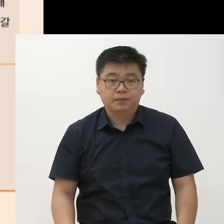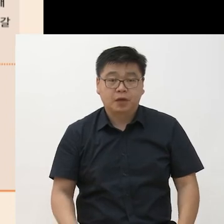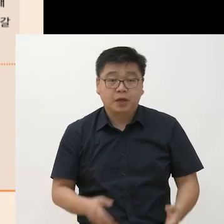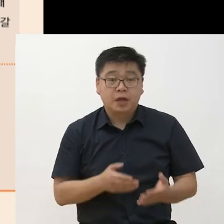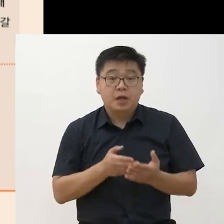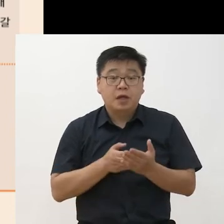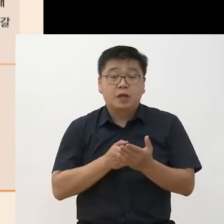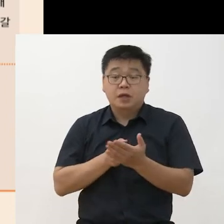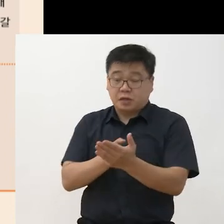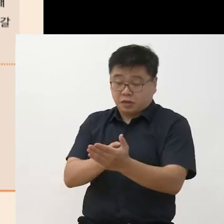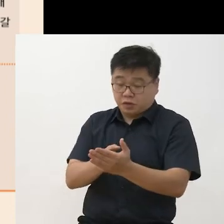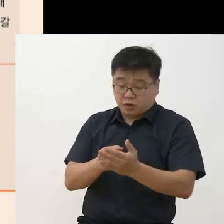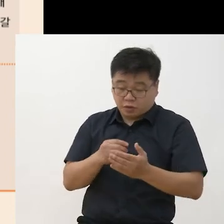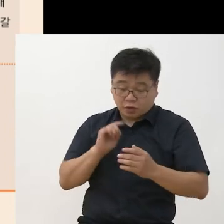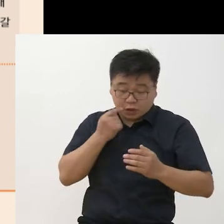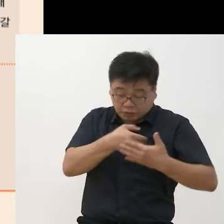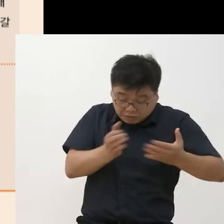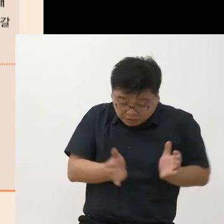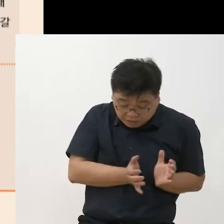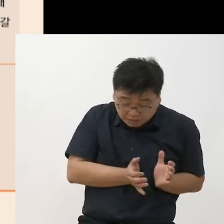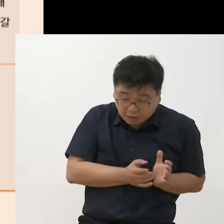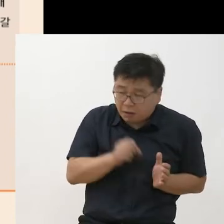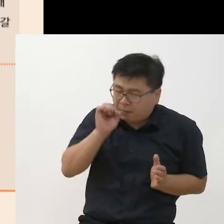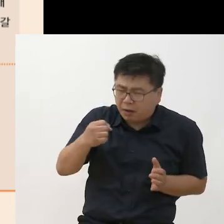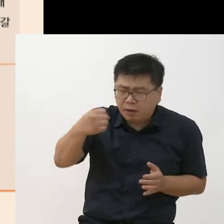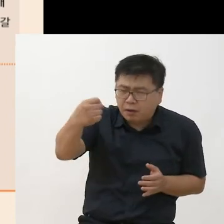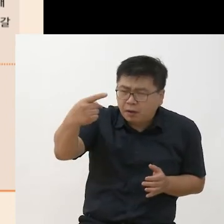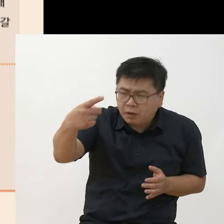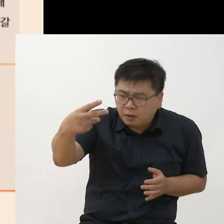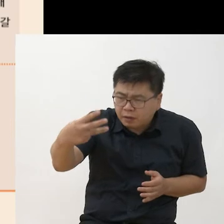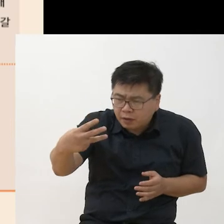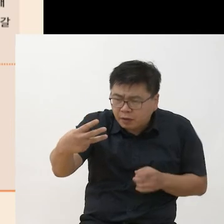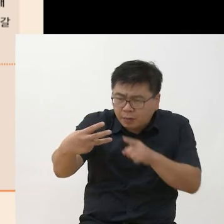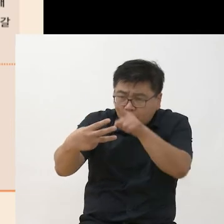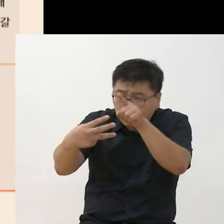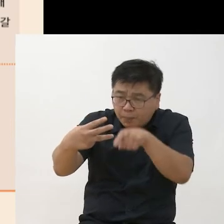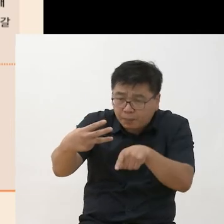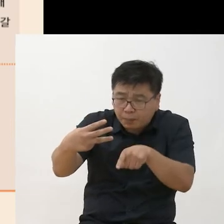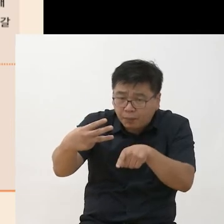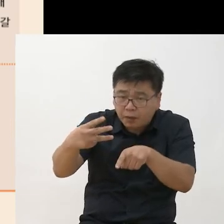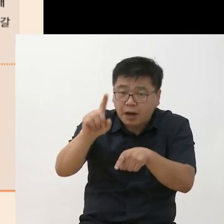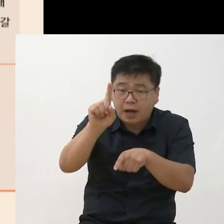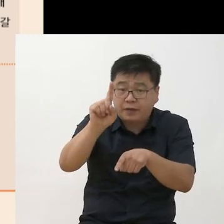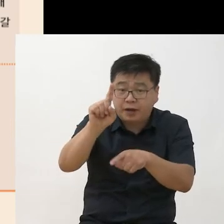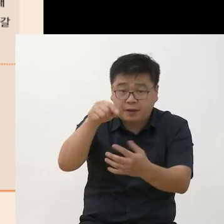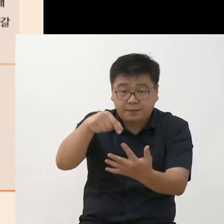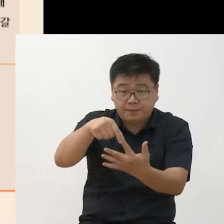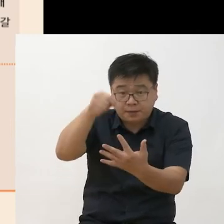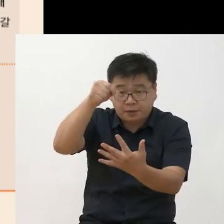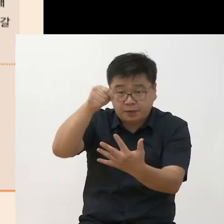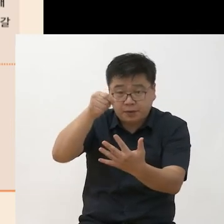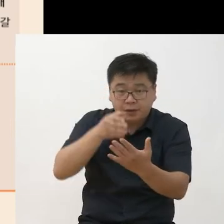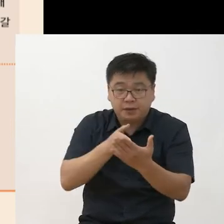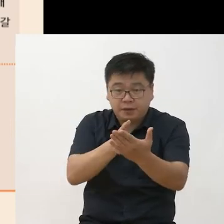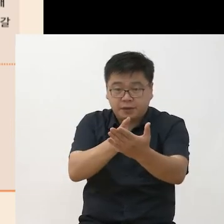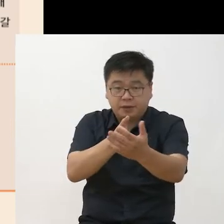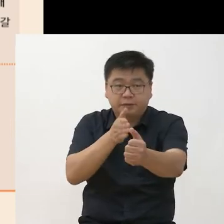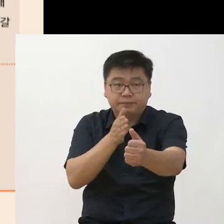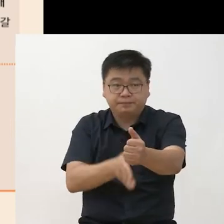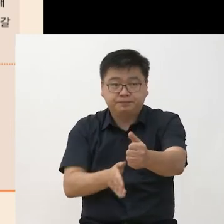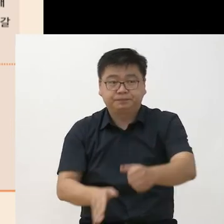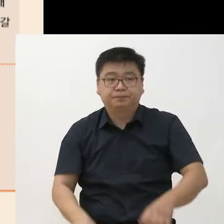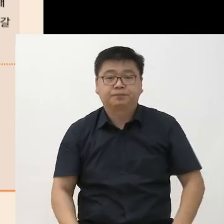신청하는 예술단체께서는 이러한 3개 분야 중에서 한 분야를 선택해서 신청을 해주시면